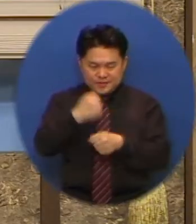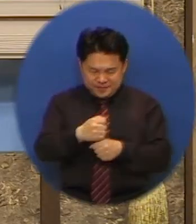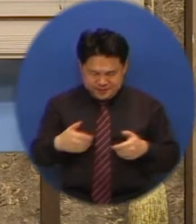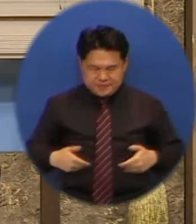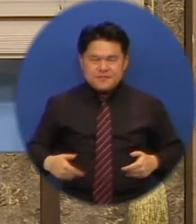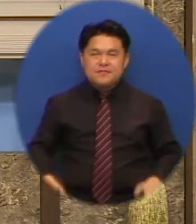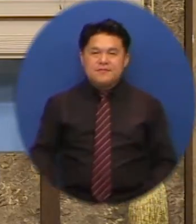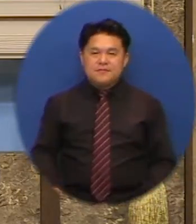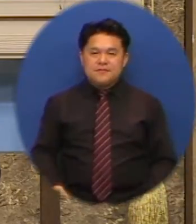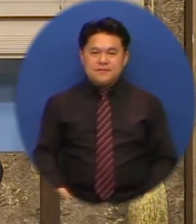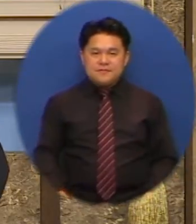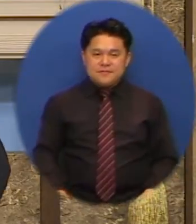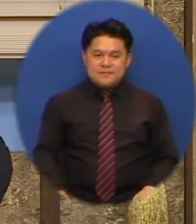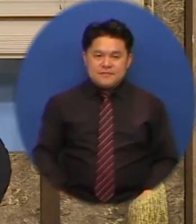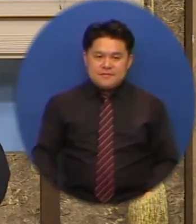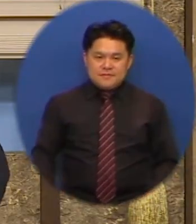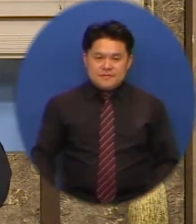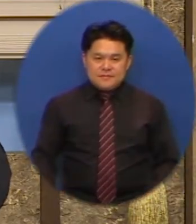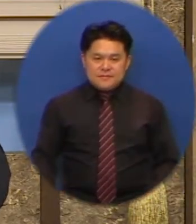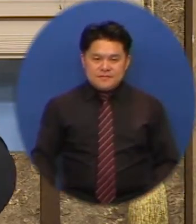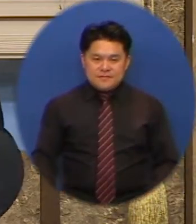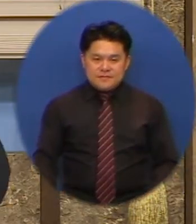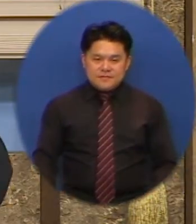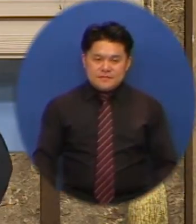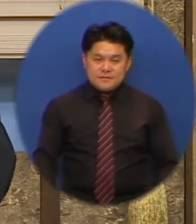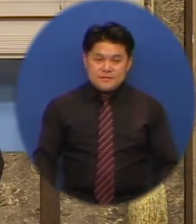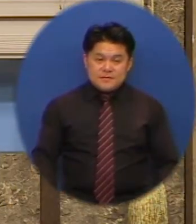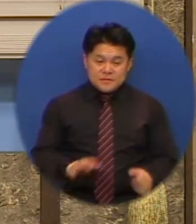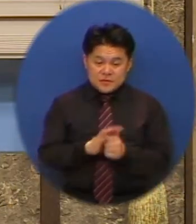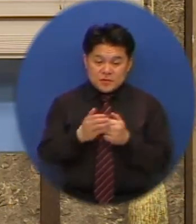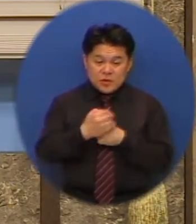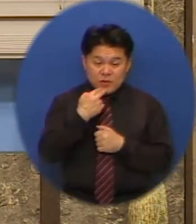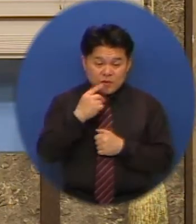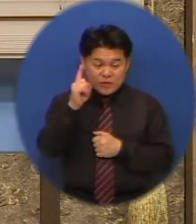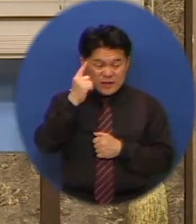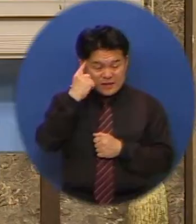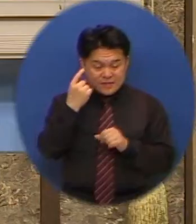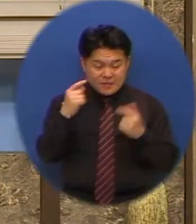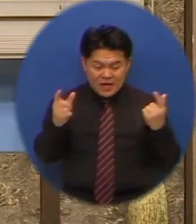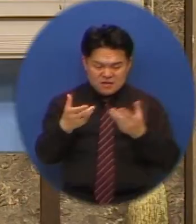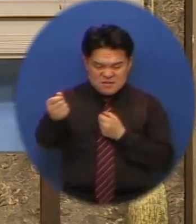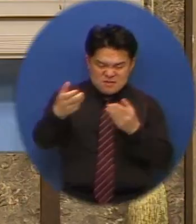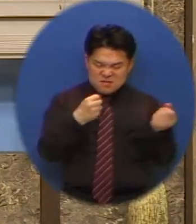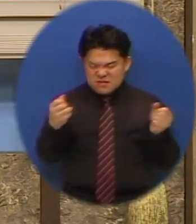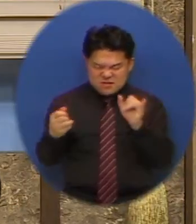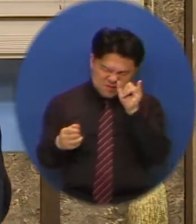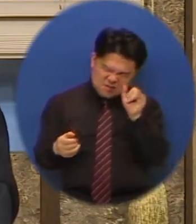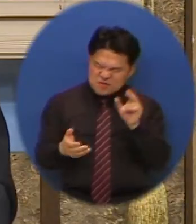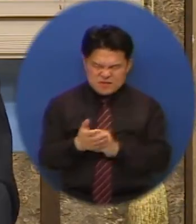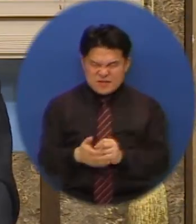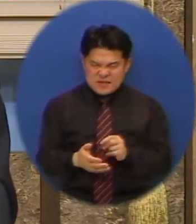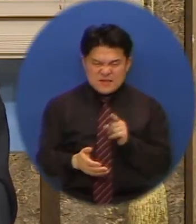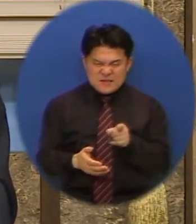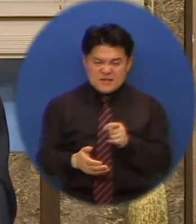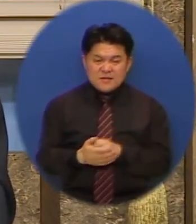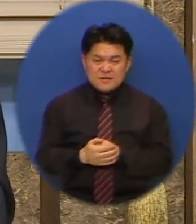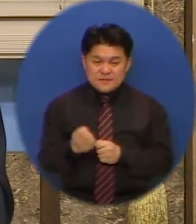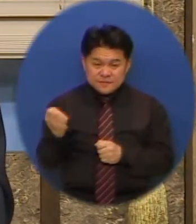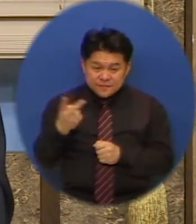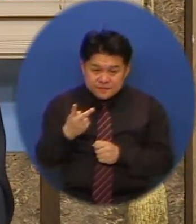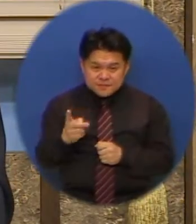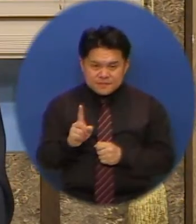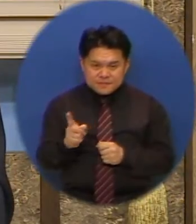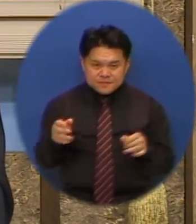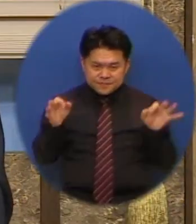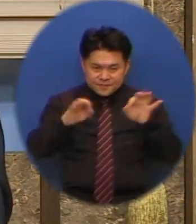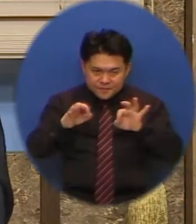네. 그렇게 해야지 이게 그렇지 않으면 대혼란이 일어난다고 봐요. 예. 대혼란이 일어나고 그리고 이제